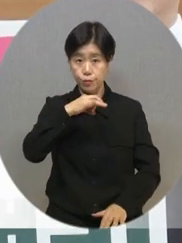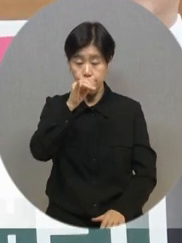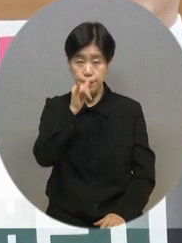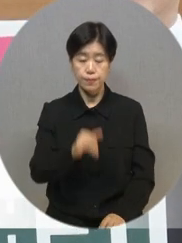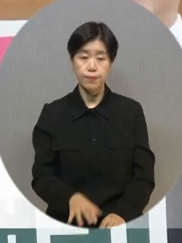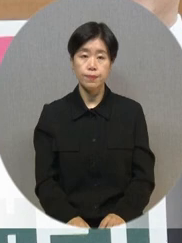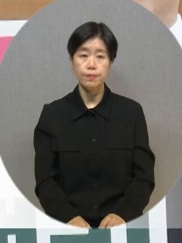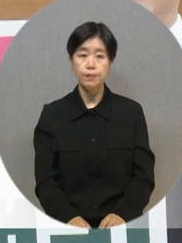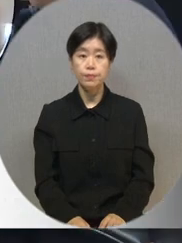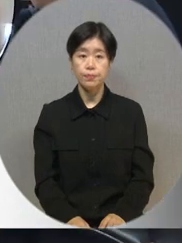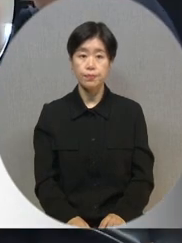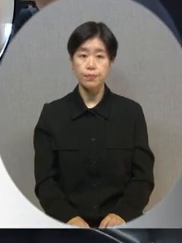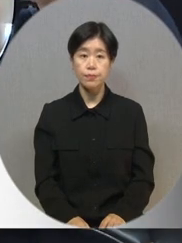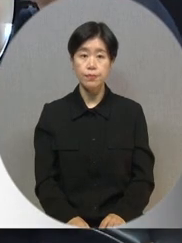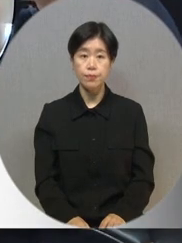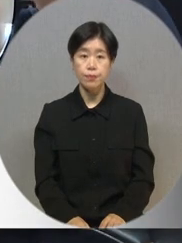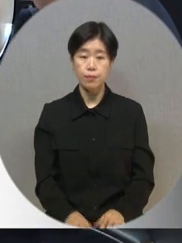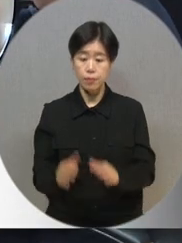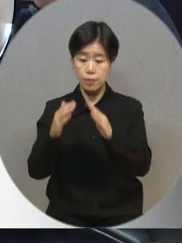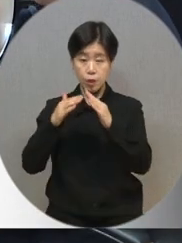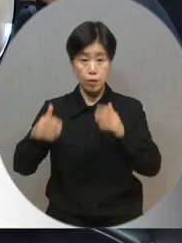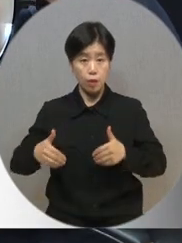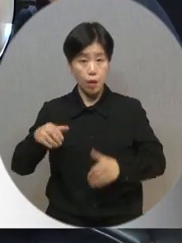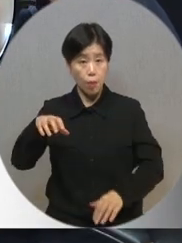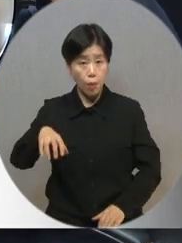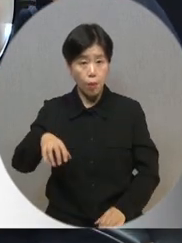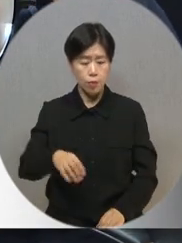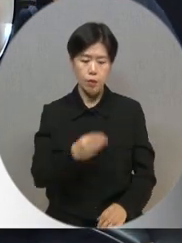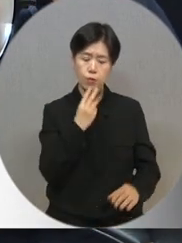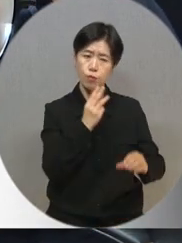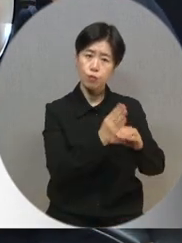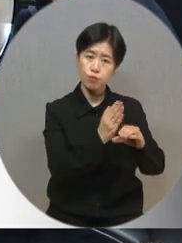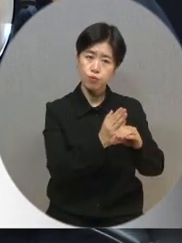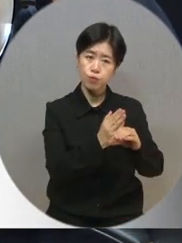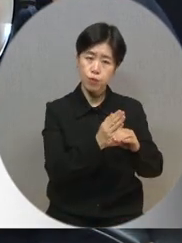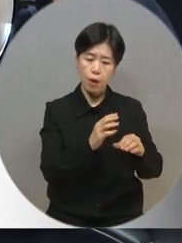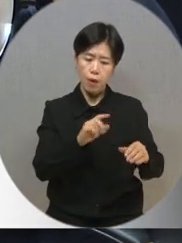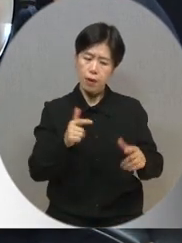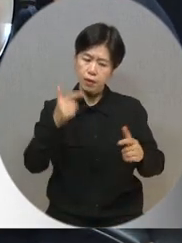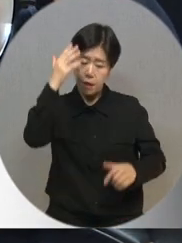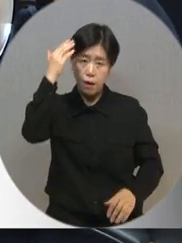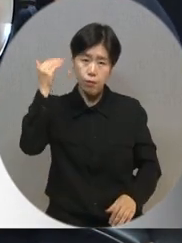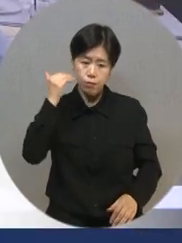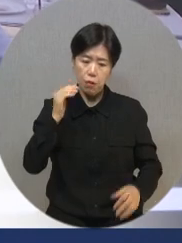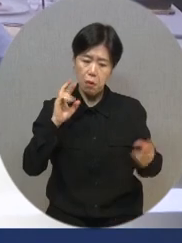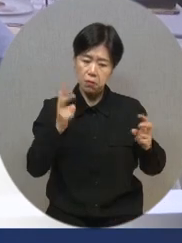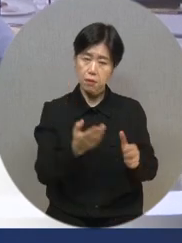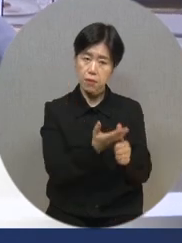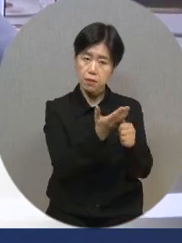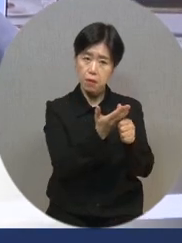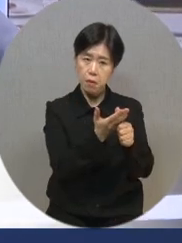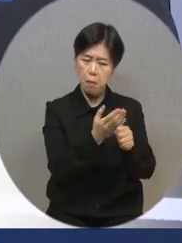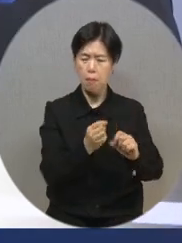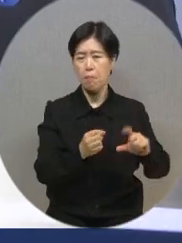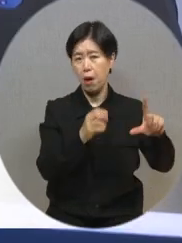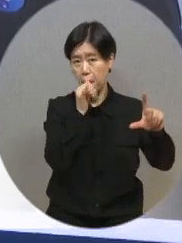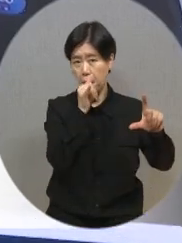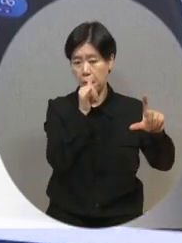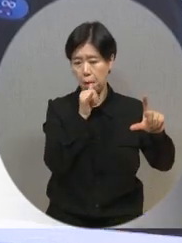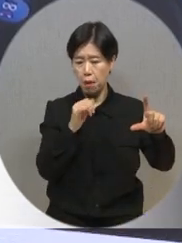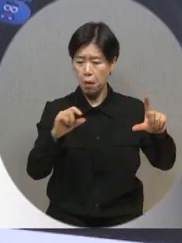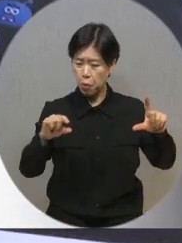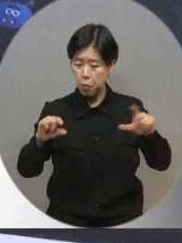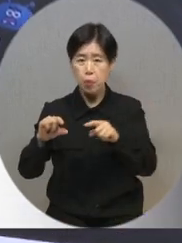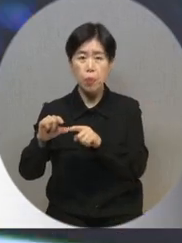역량을 강화했습니다. 전남도는 수도권 중심의 국내 창업 생태계 불균형 극복을 위해 지역과 창업